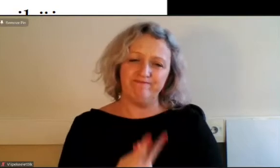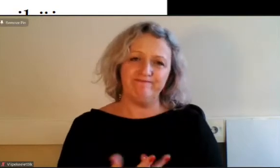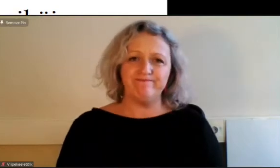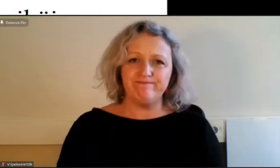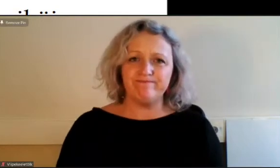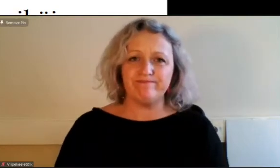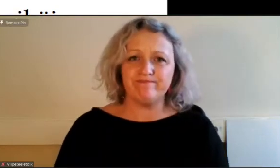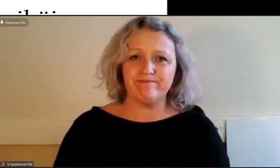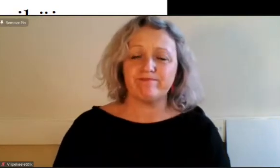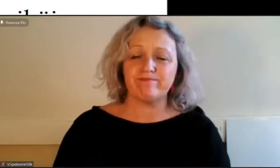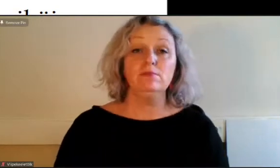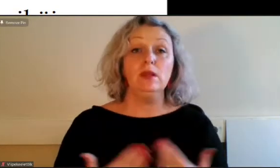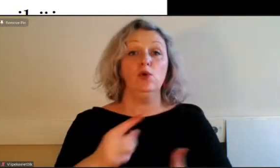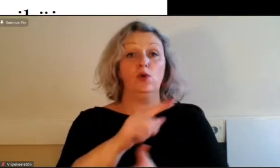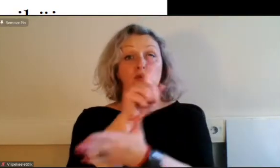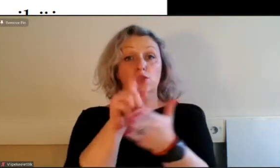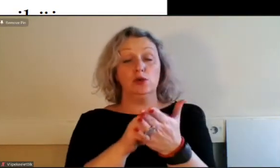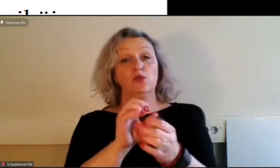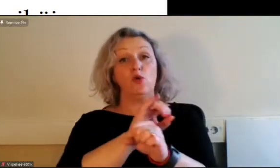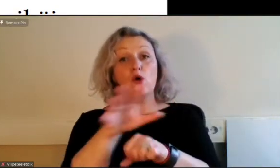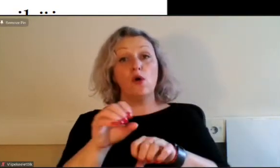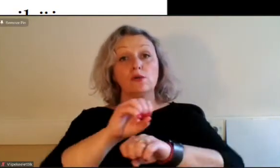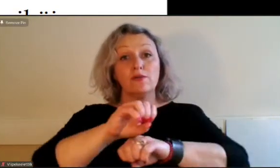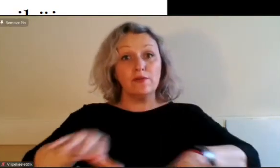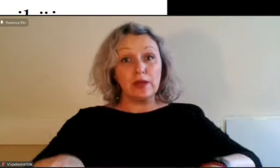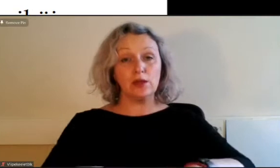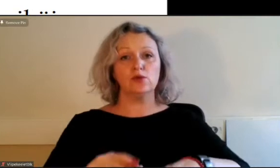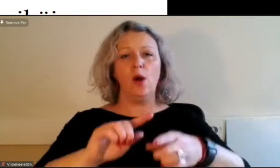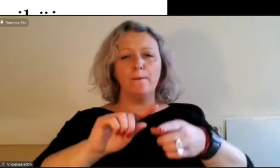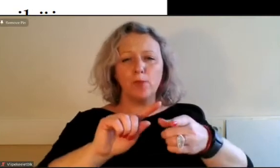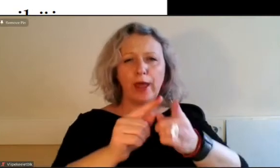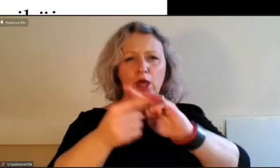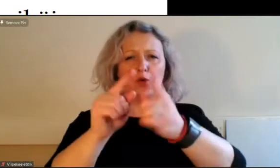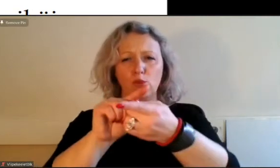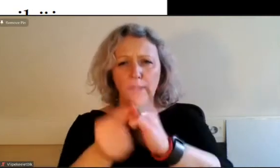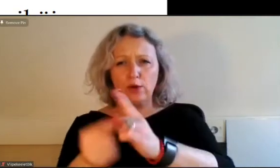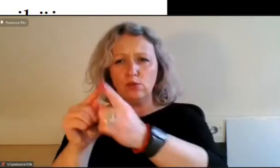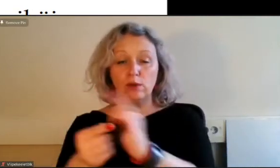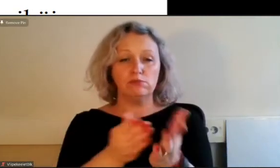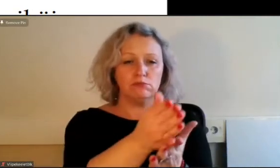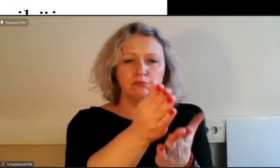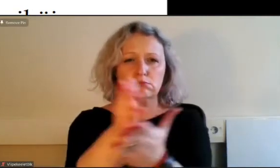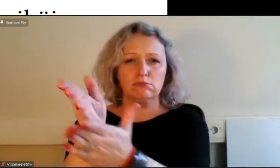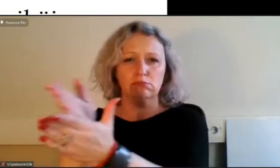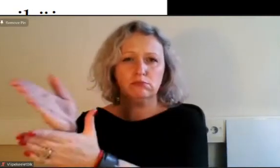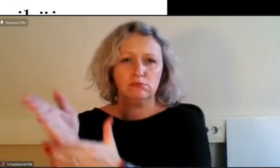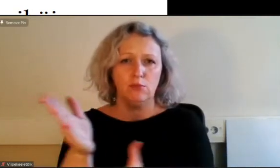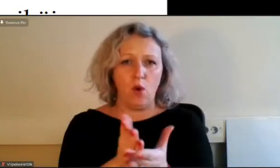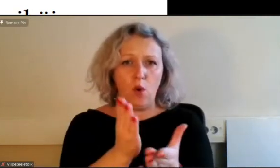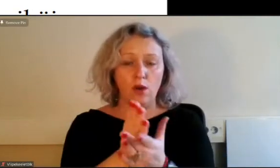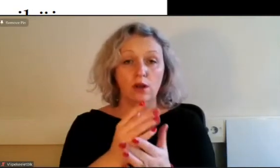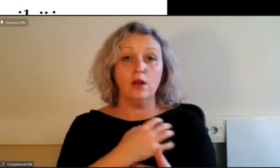võib olla nii tugev, et inimene jääbki ainult voodikeskseks. Väga oluline on mälukahjustus ja